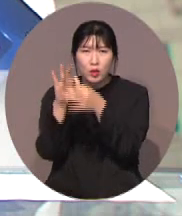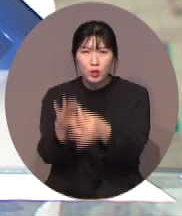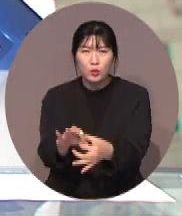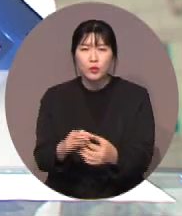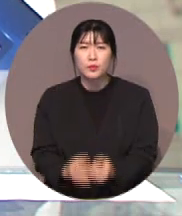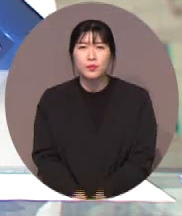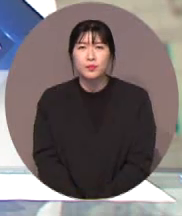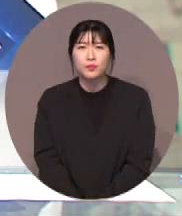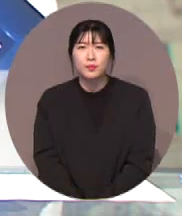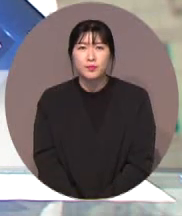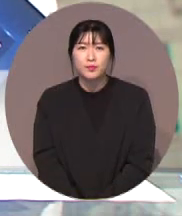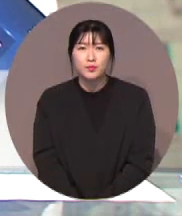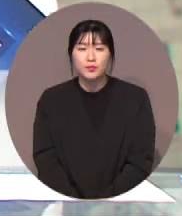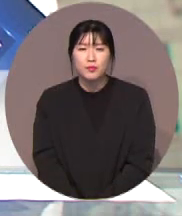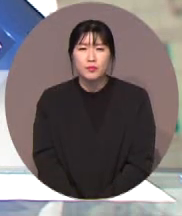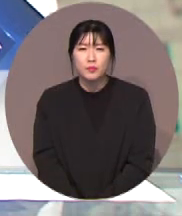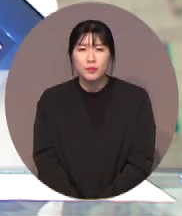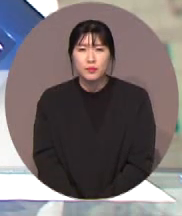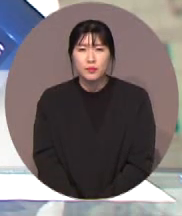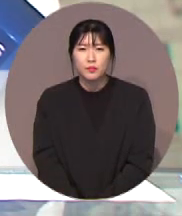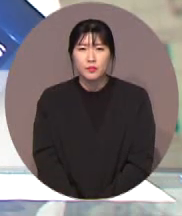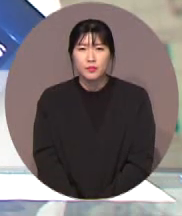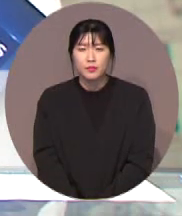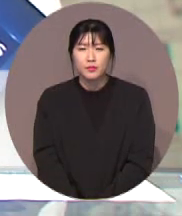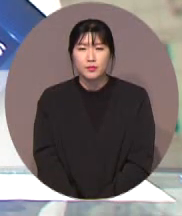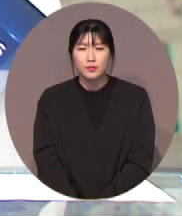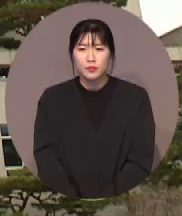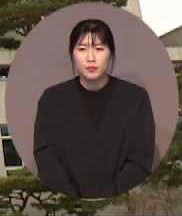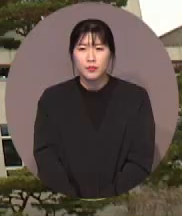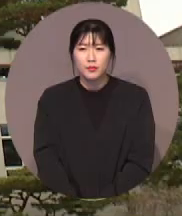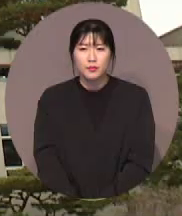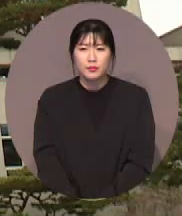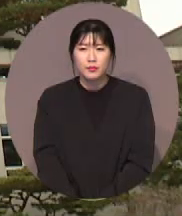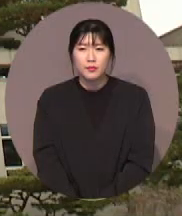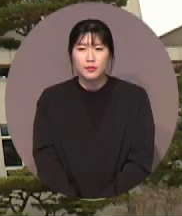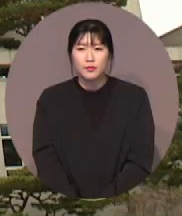못했다는 비판이 나오고 있습니다. 김지혜 기자입니다.